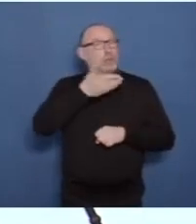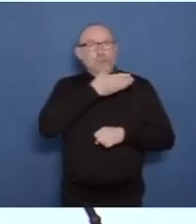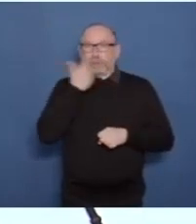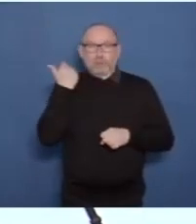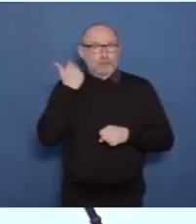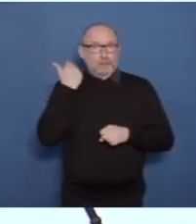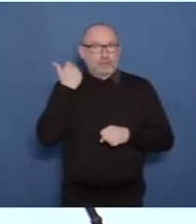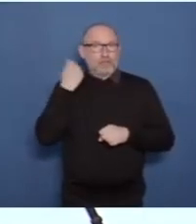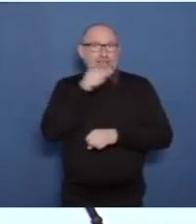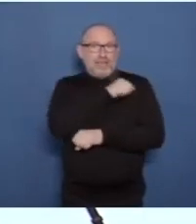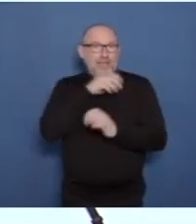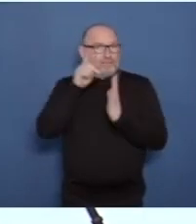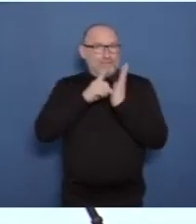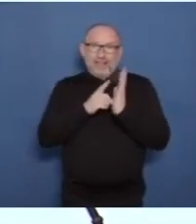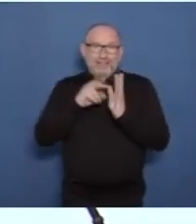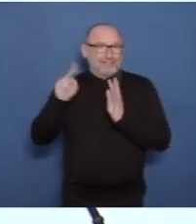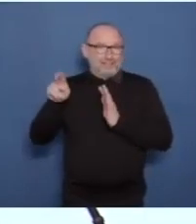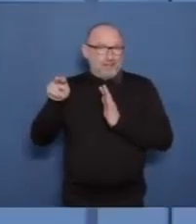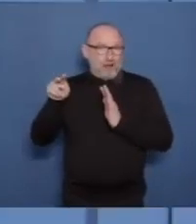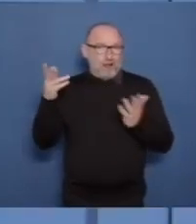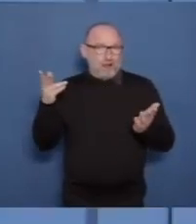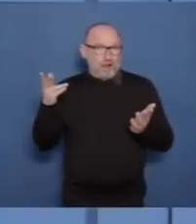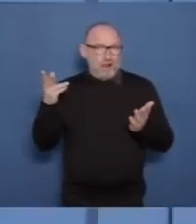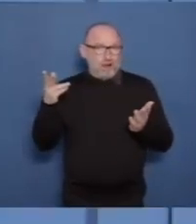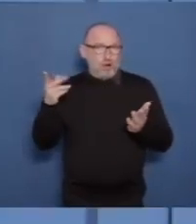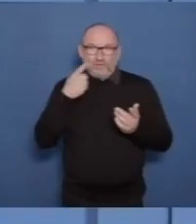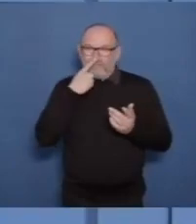hat? Und wenn ja, wie stellen Sie diese Daten zur Verfügung?